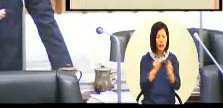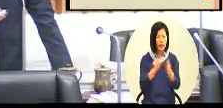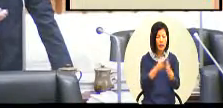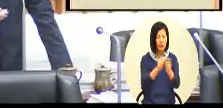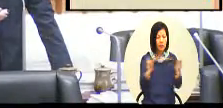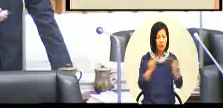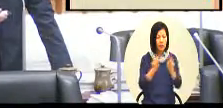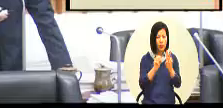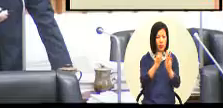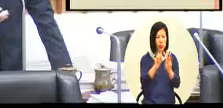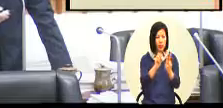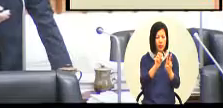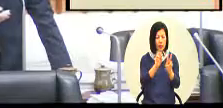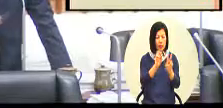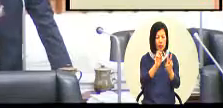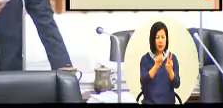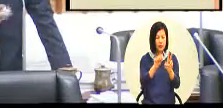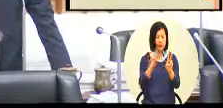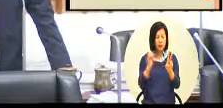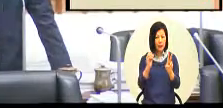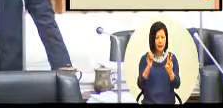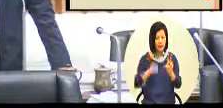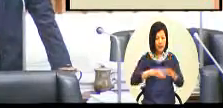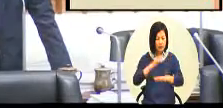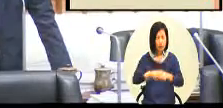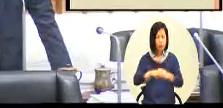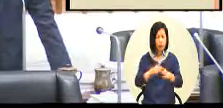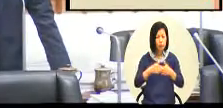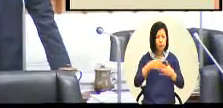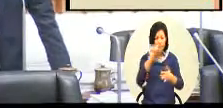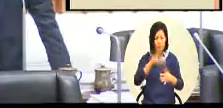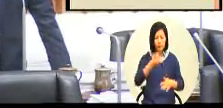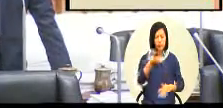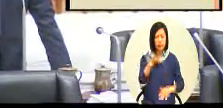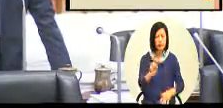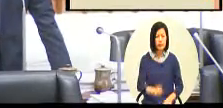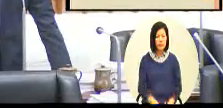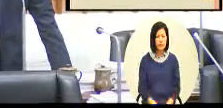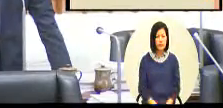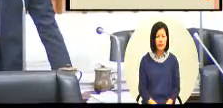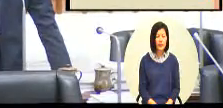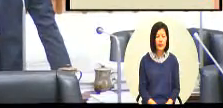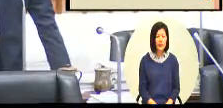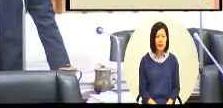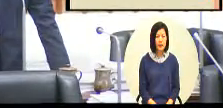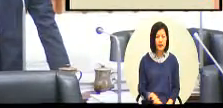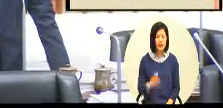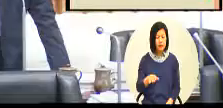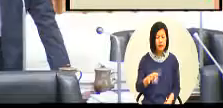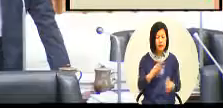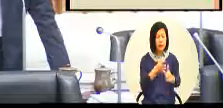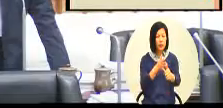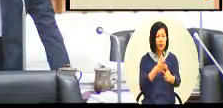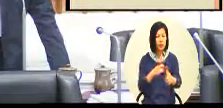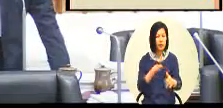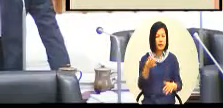宣示只能成功不能失败。所以说在这上面我也要请教